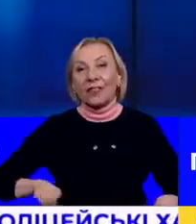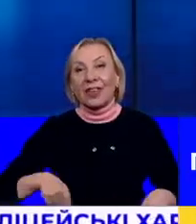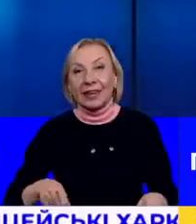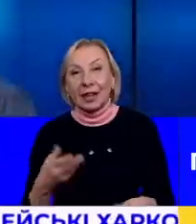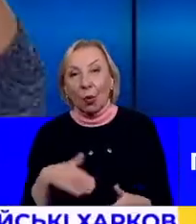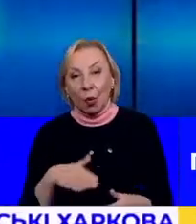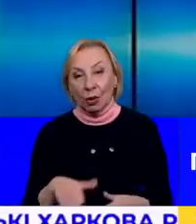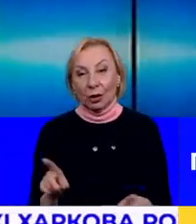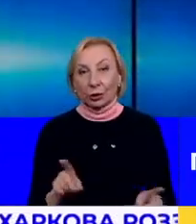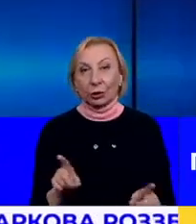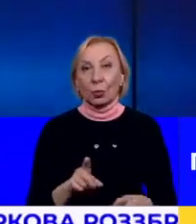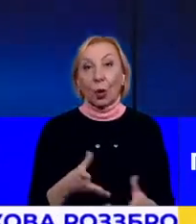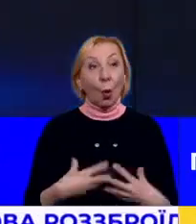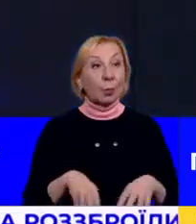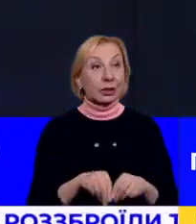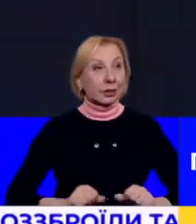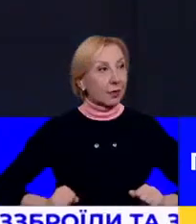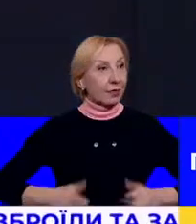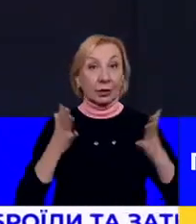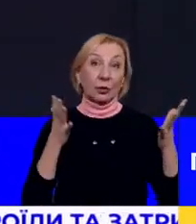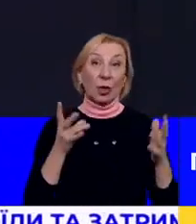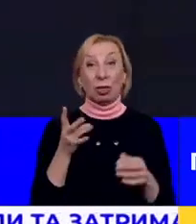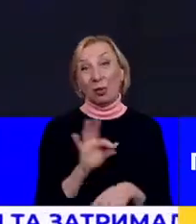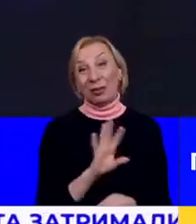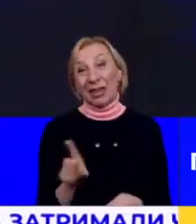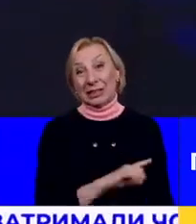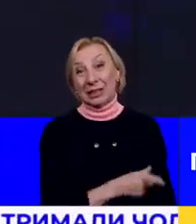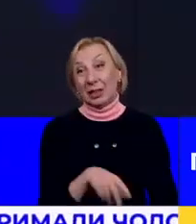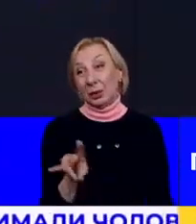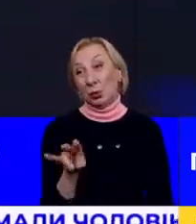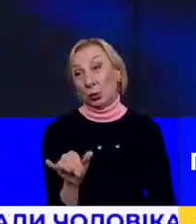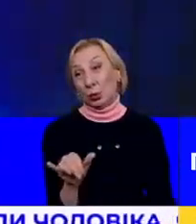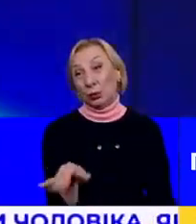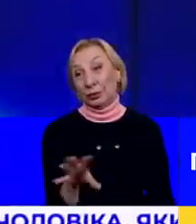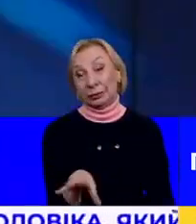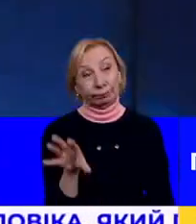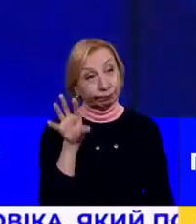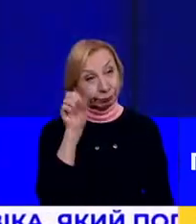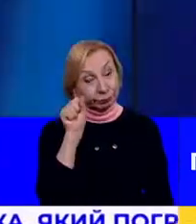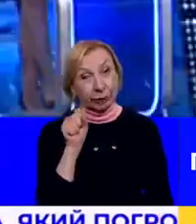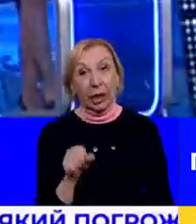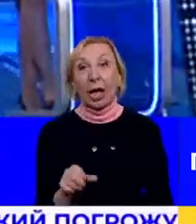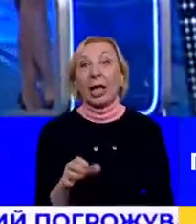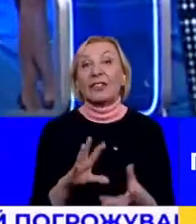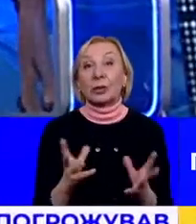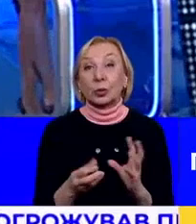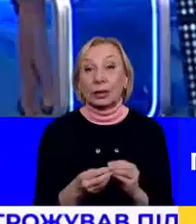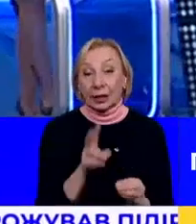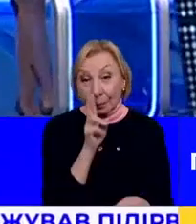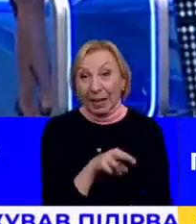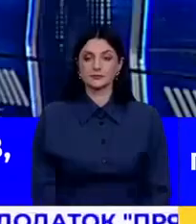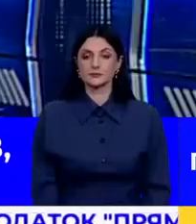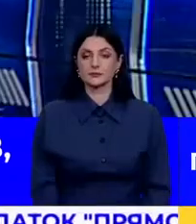всколыхнулось общество. Оно всколыхнулось, но не сильно. І вже результати просмотрів відео Зеленського